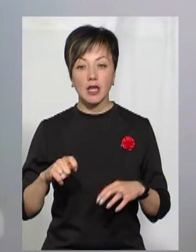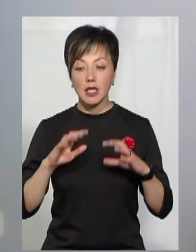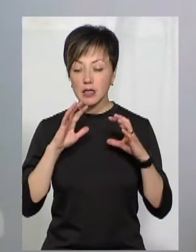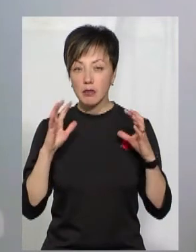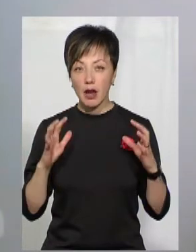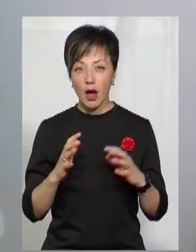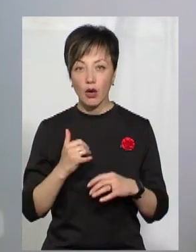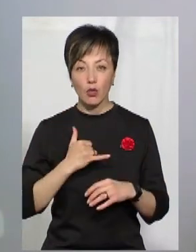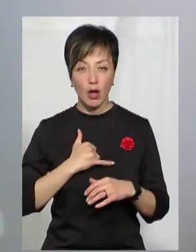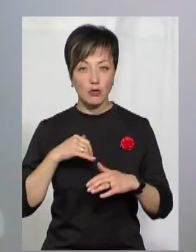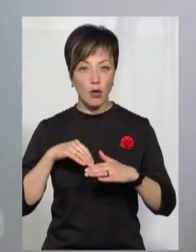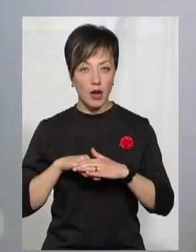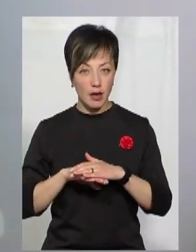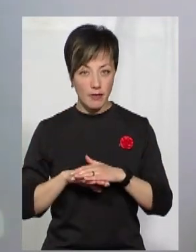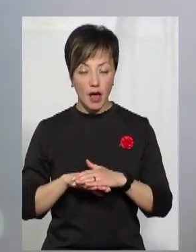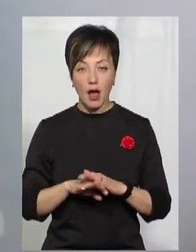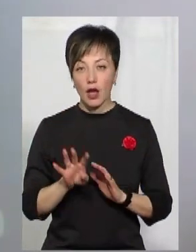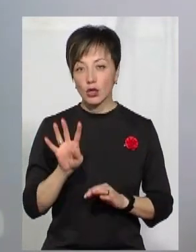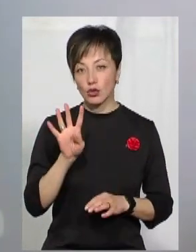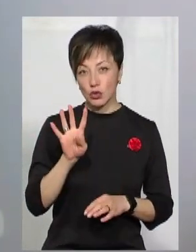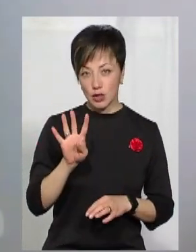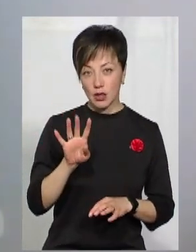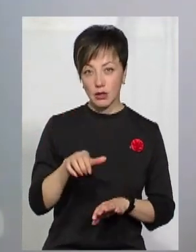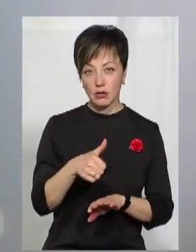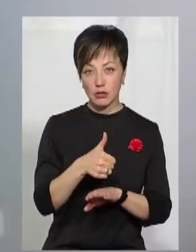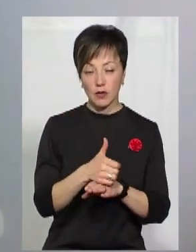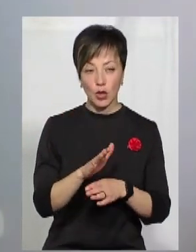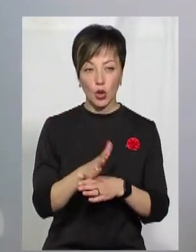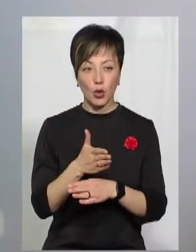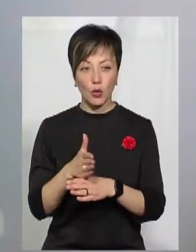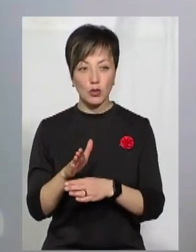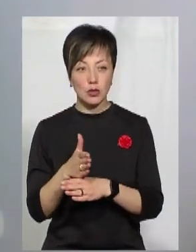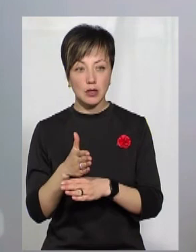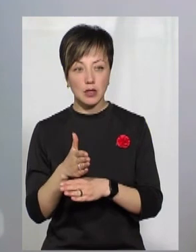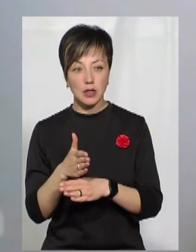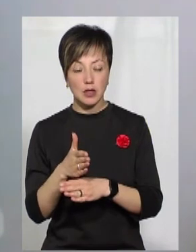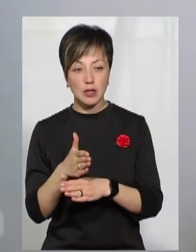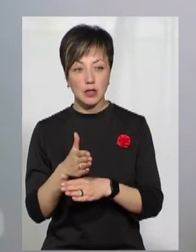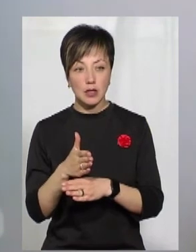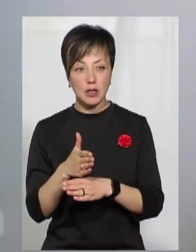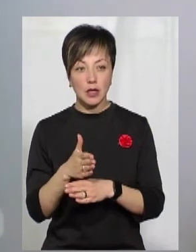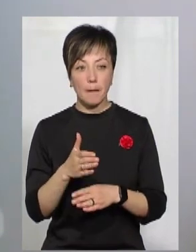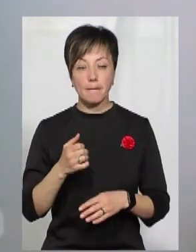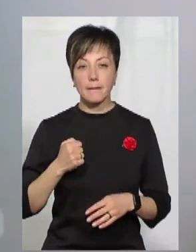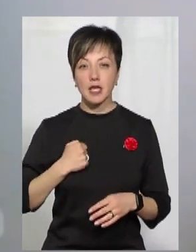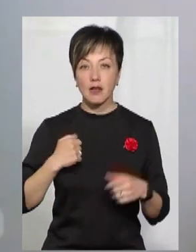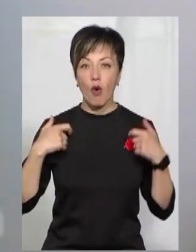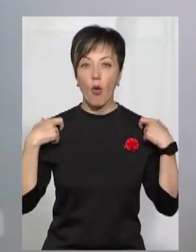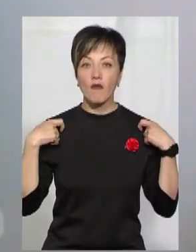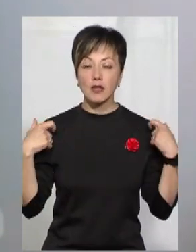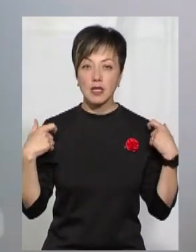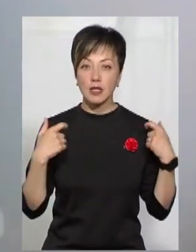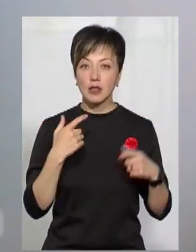нашому архіві. Тут основних чотири таких розділи має бути: це листи бійців та офіцерів Червоної армії,